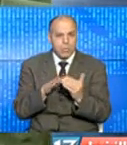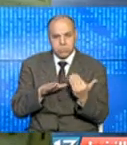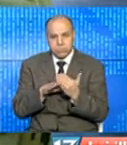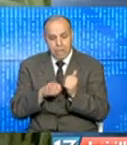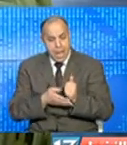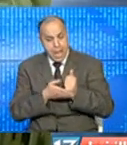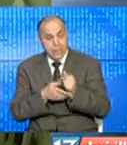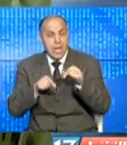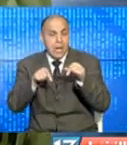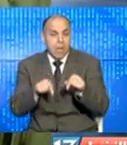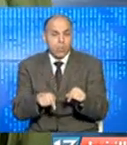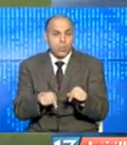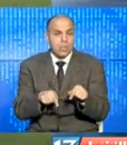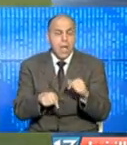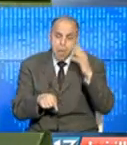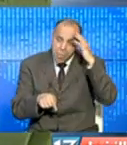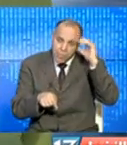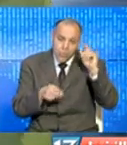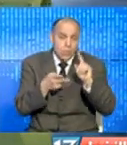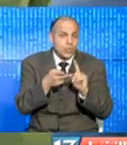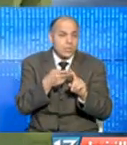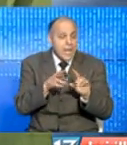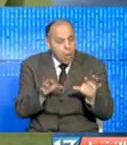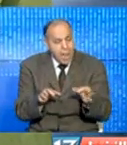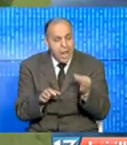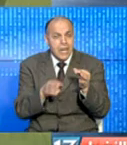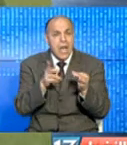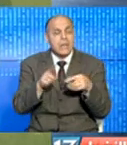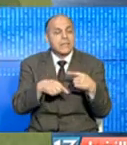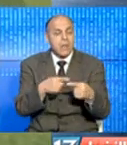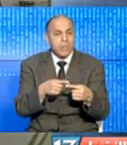تدخلات نوعية بحسب المختصين لإيجاد